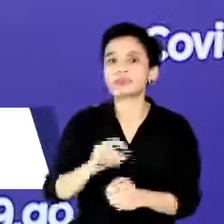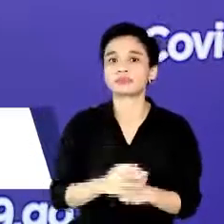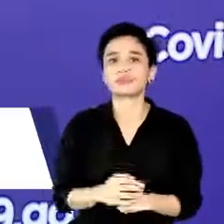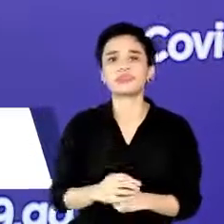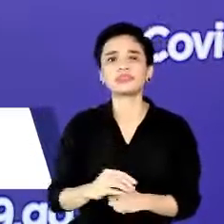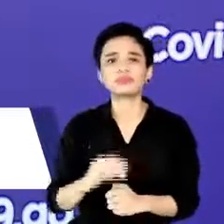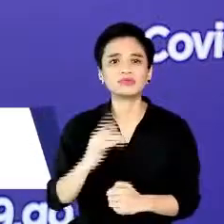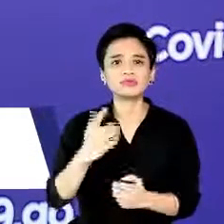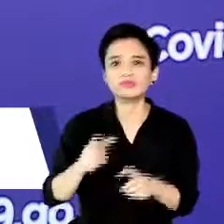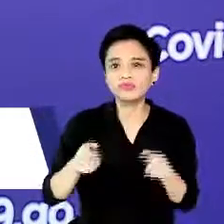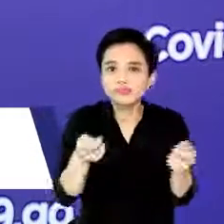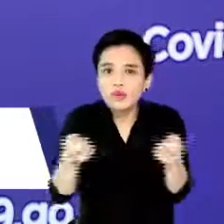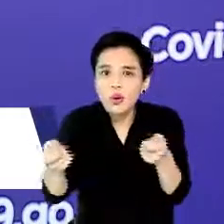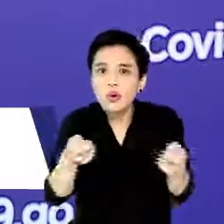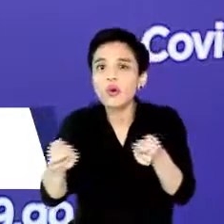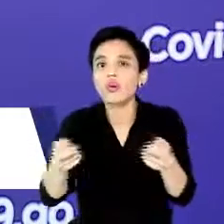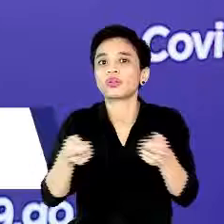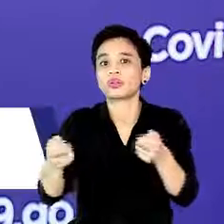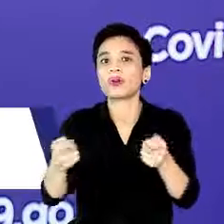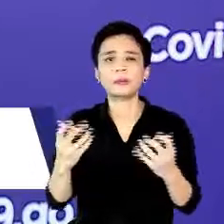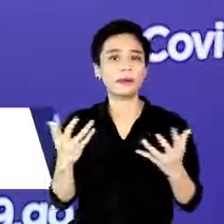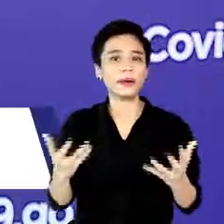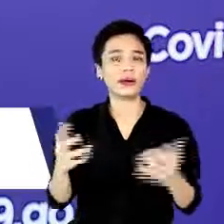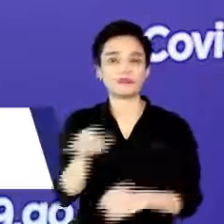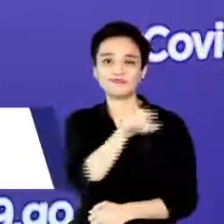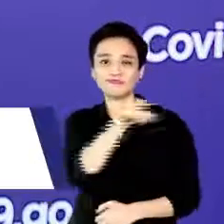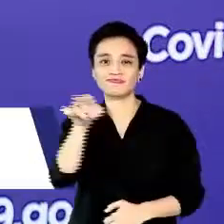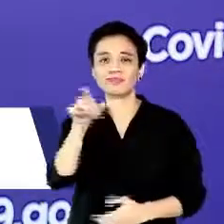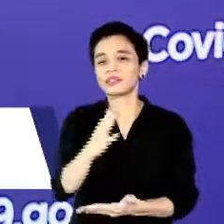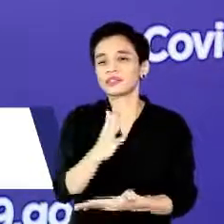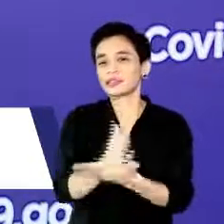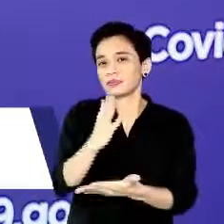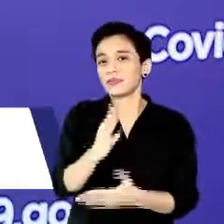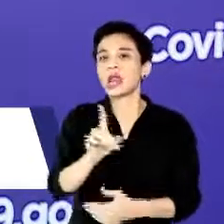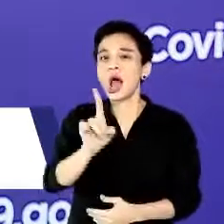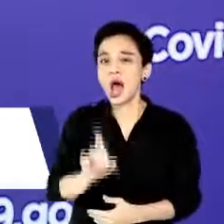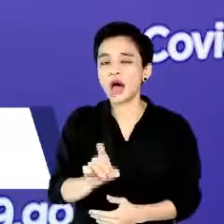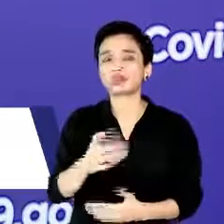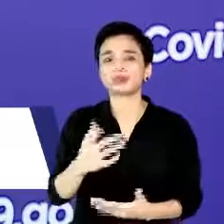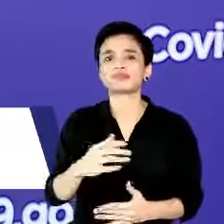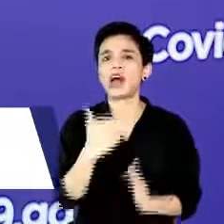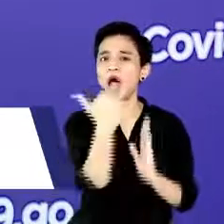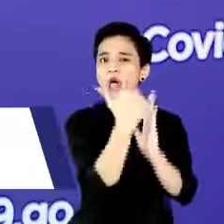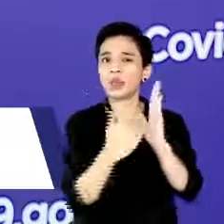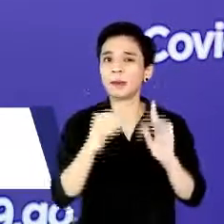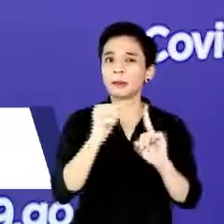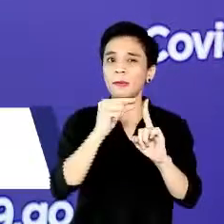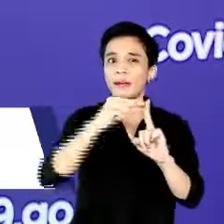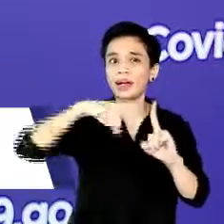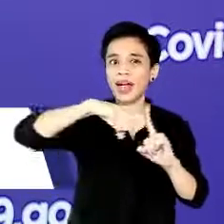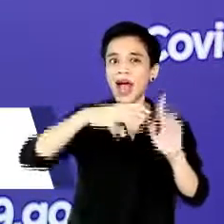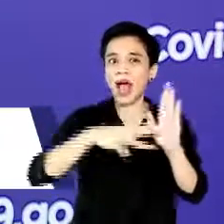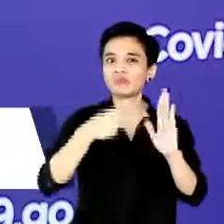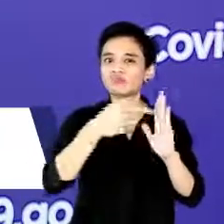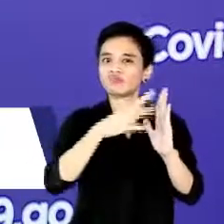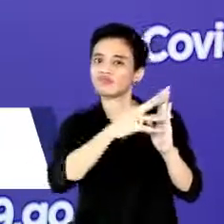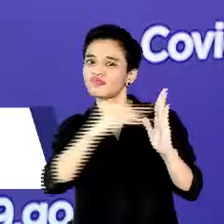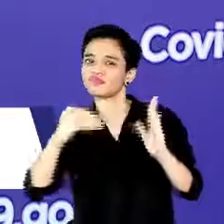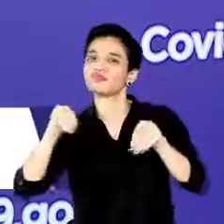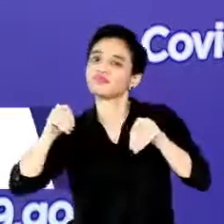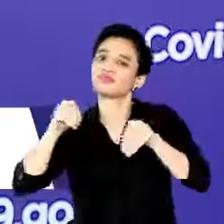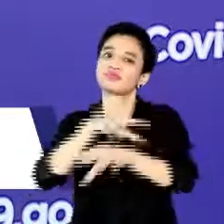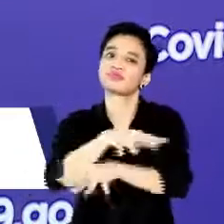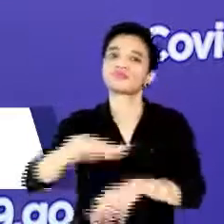pengendalian dengan fokus pada penegakan disiplin protokol kesehatan dan implementasi PKM di tingkat kabupaten kota